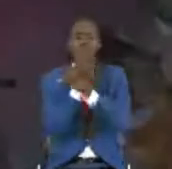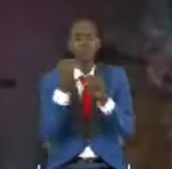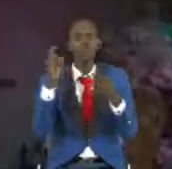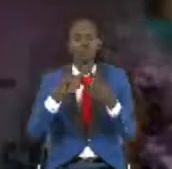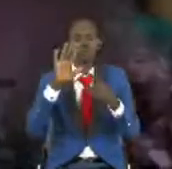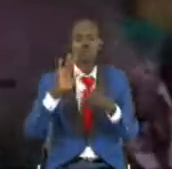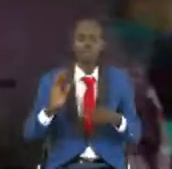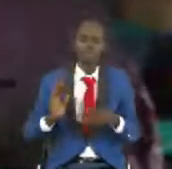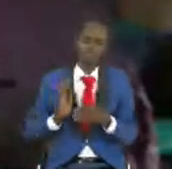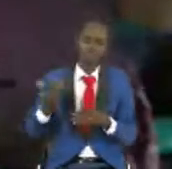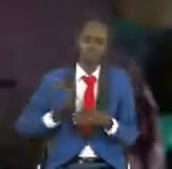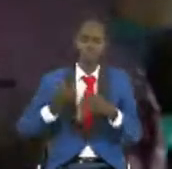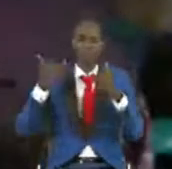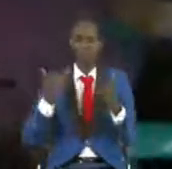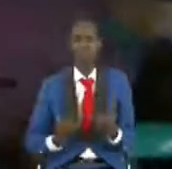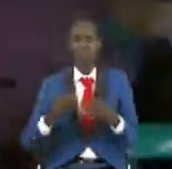de Jésus.